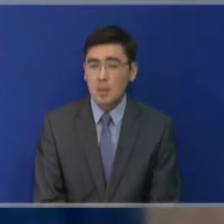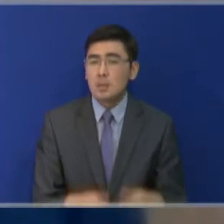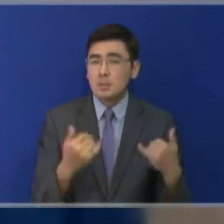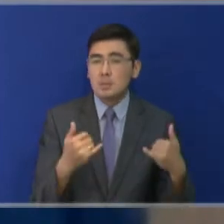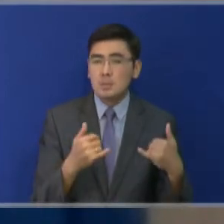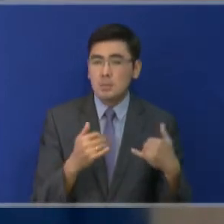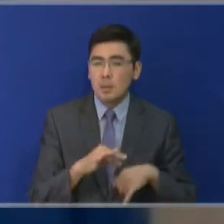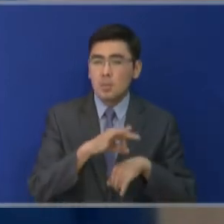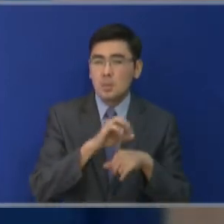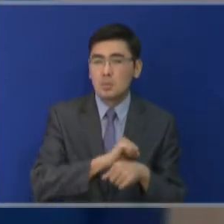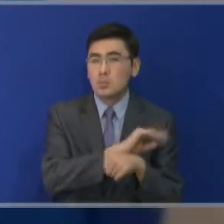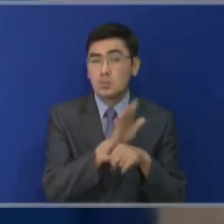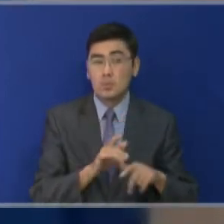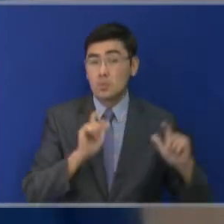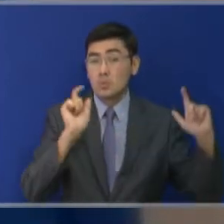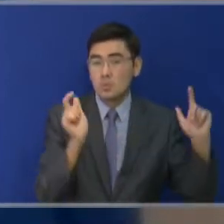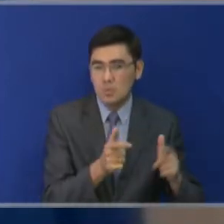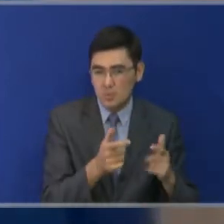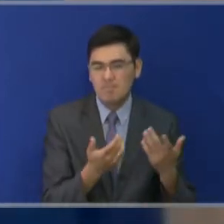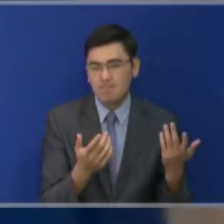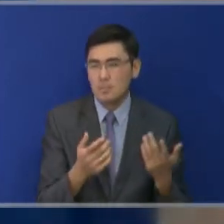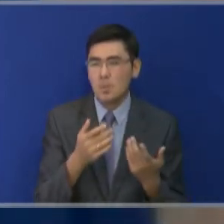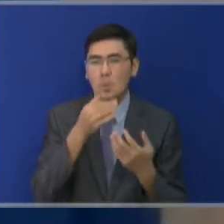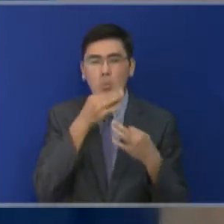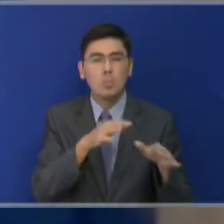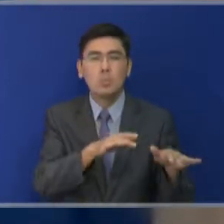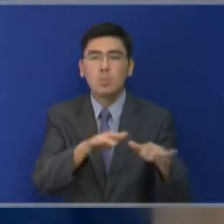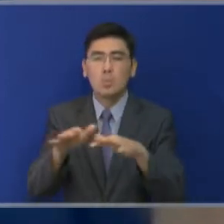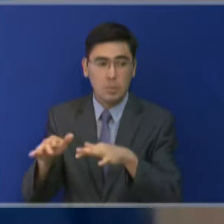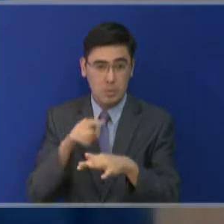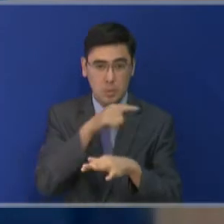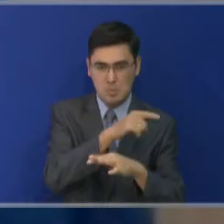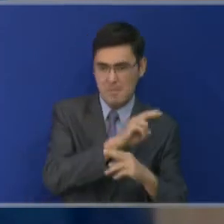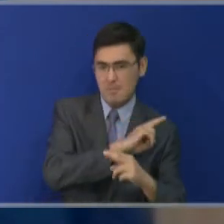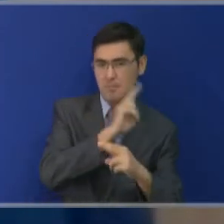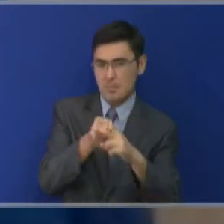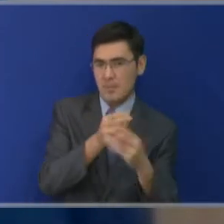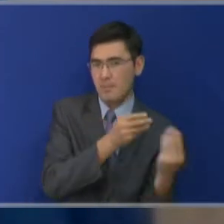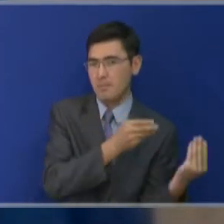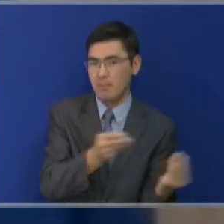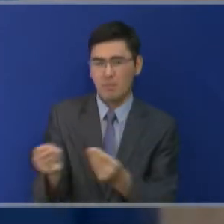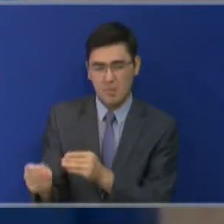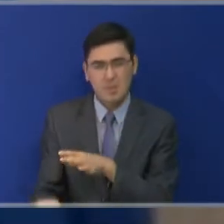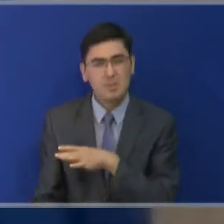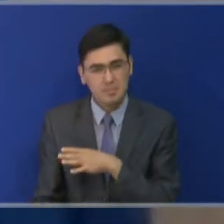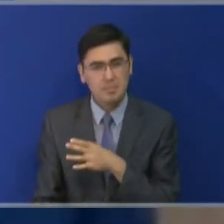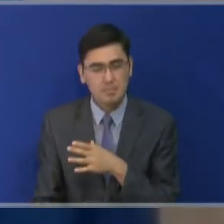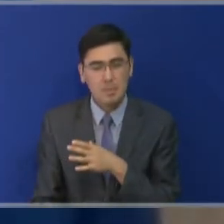тигізді. Тамыз кеңесінің онлайн форматта өтуі сөзіме дәлел.